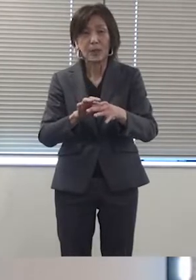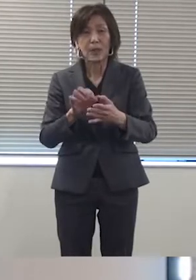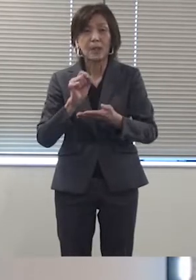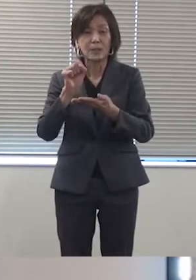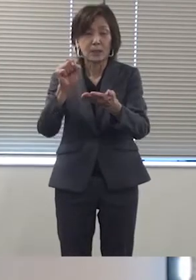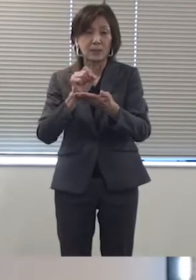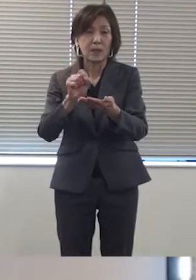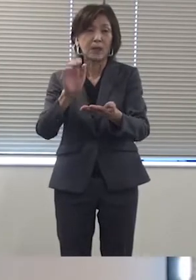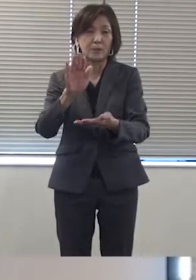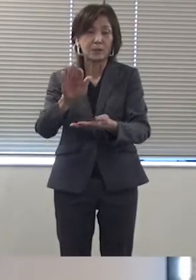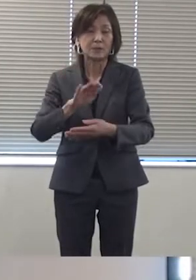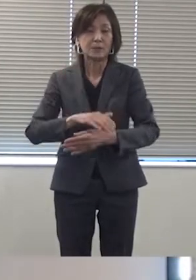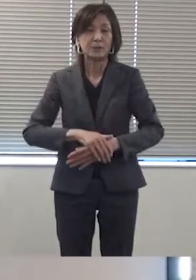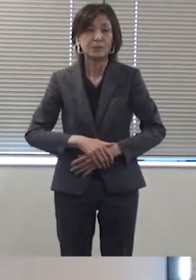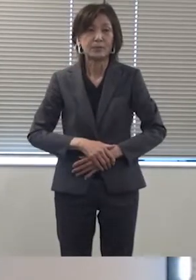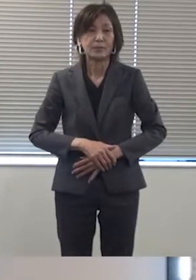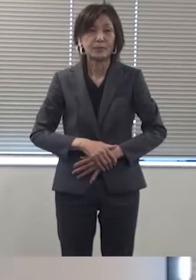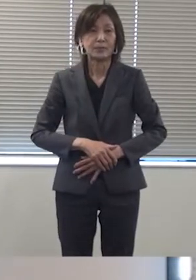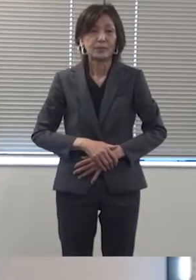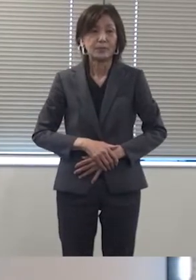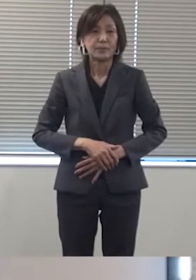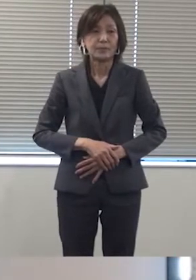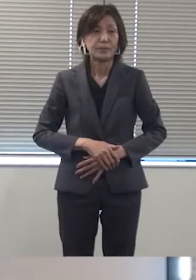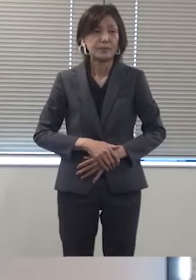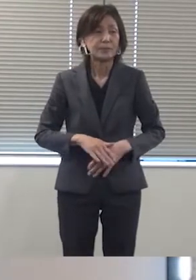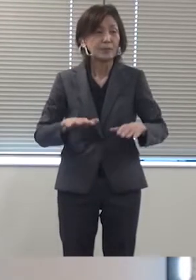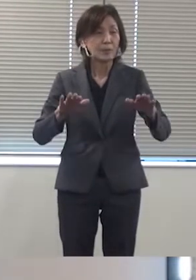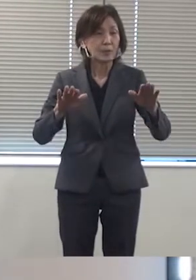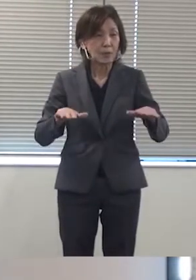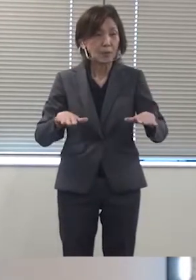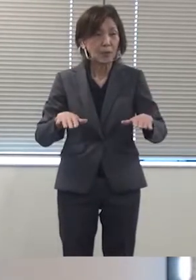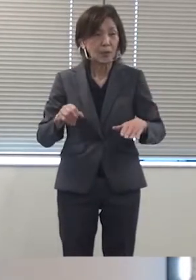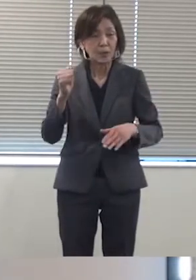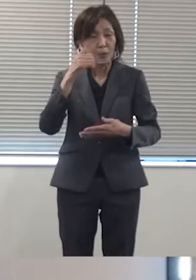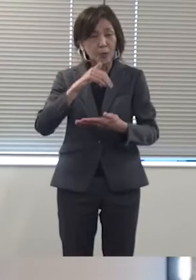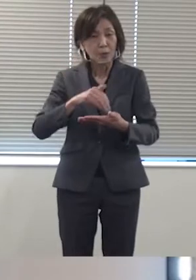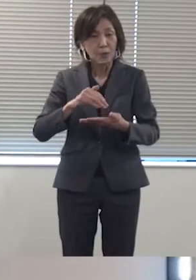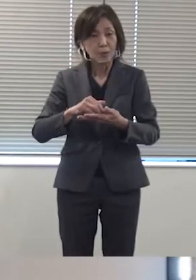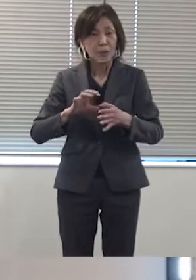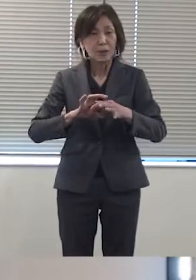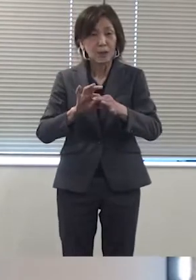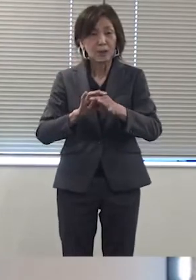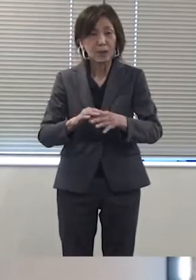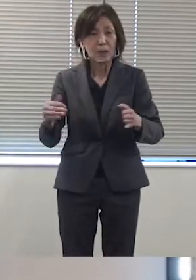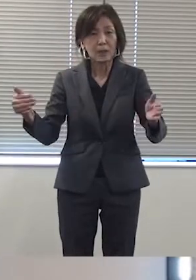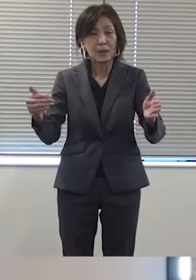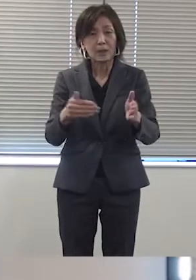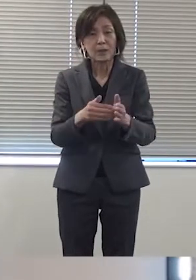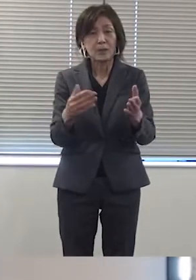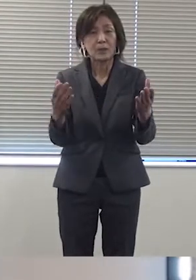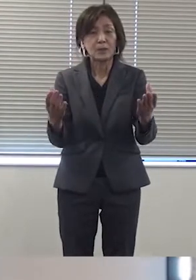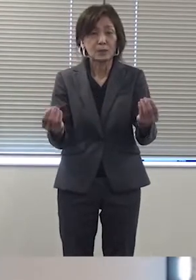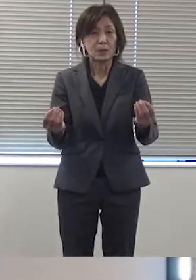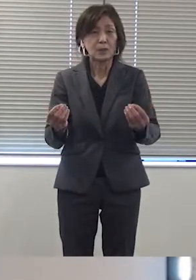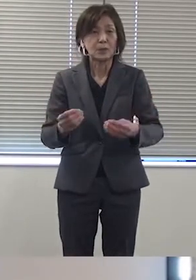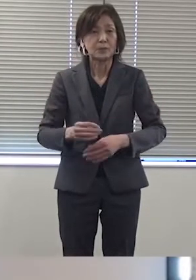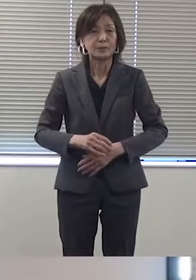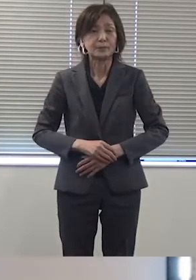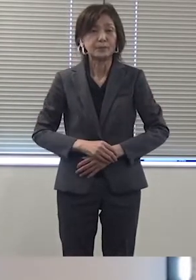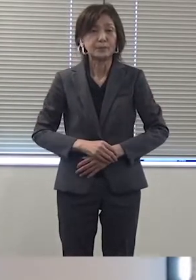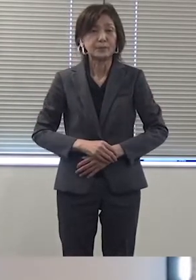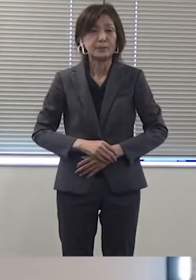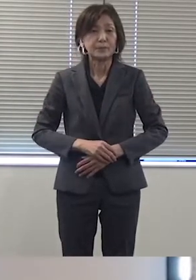今議会の予算関係は以上ですが、議案とは直接関係ないんですけれども、ちょっと機構改